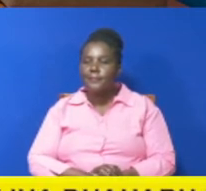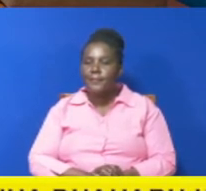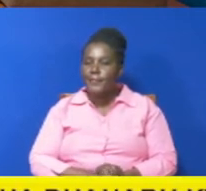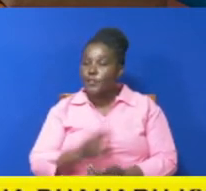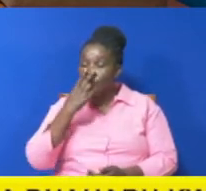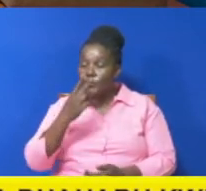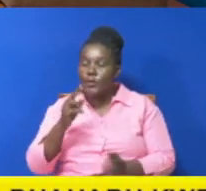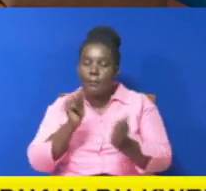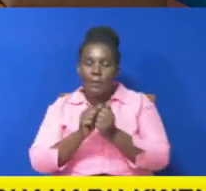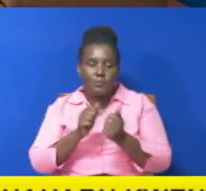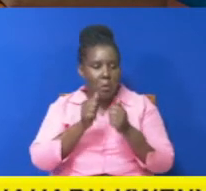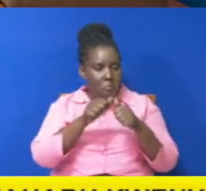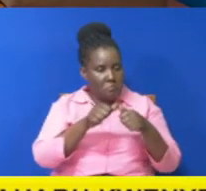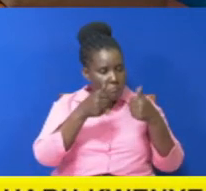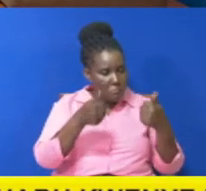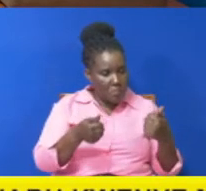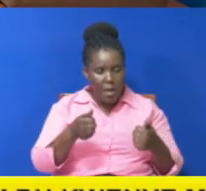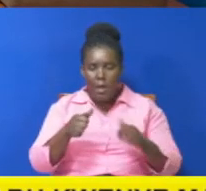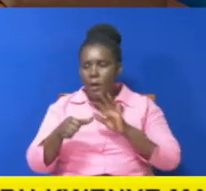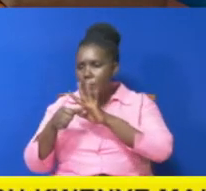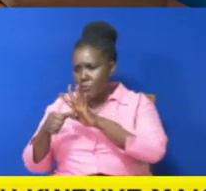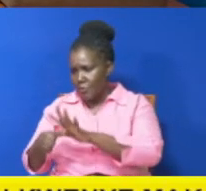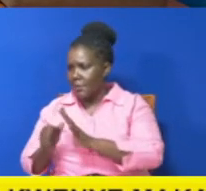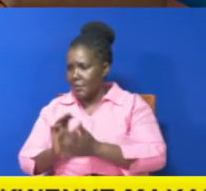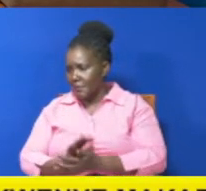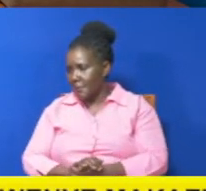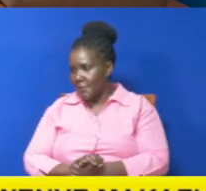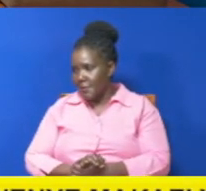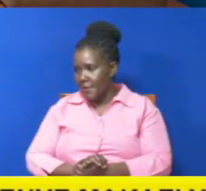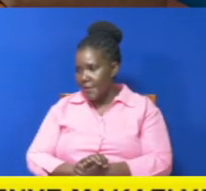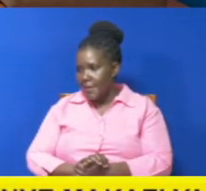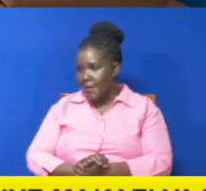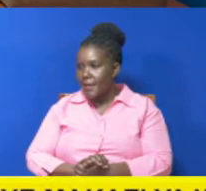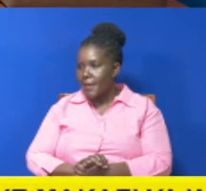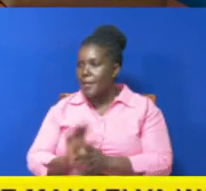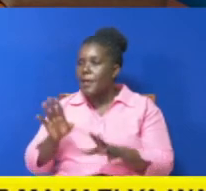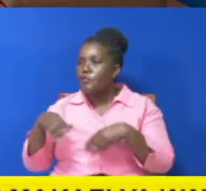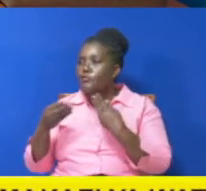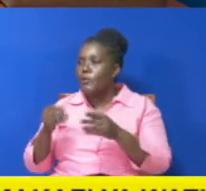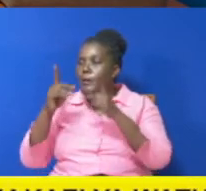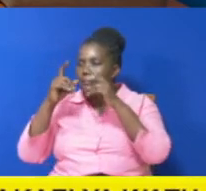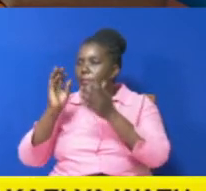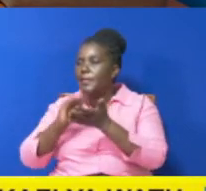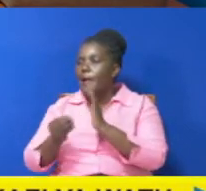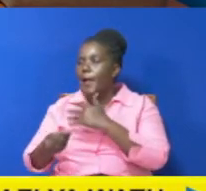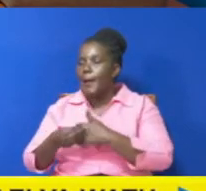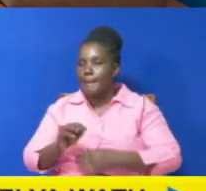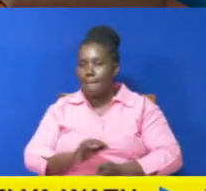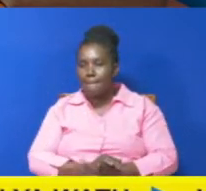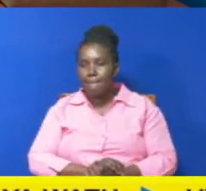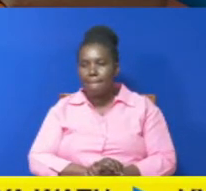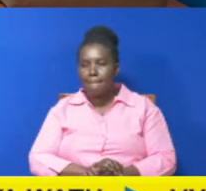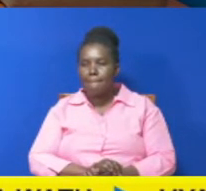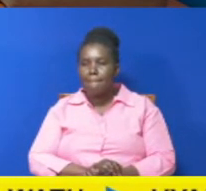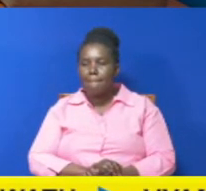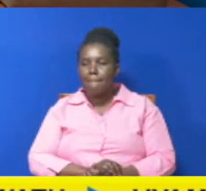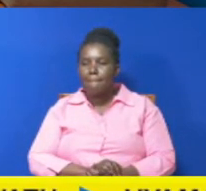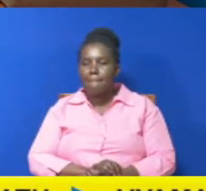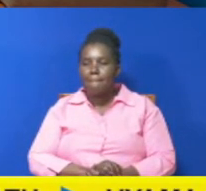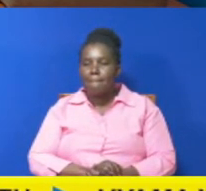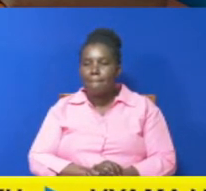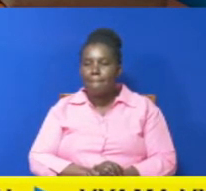uhusiano wa talaka na unyanyasaji, mnapata picha gani baada ya kuangalia ile jicho letu? Kianza kwako Bi